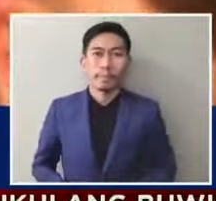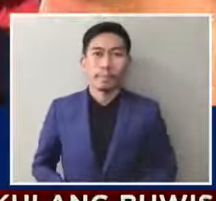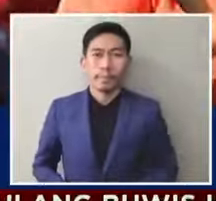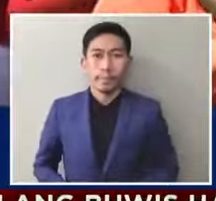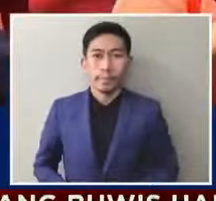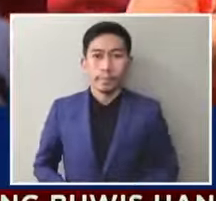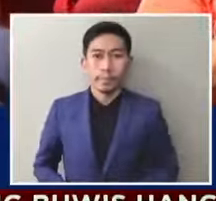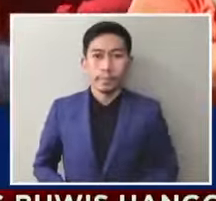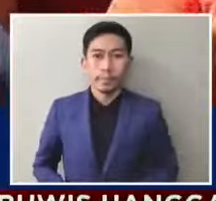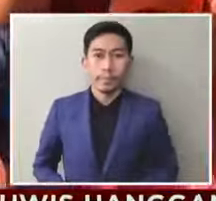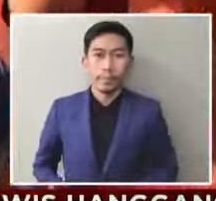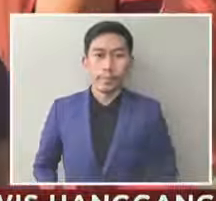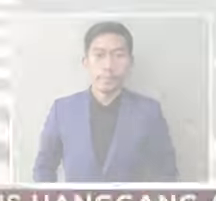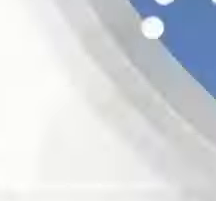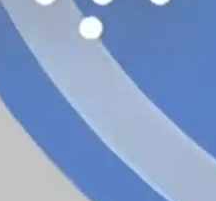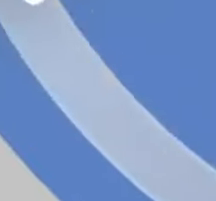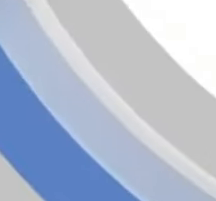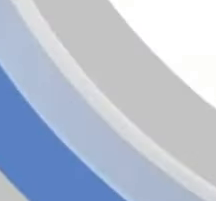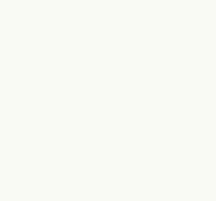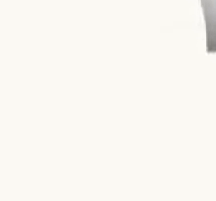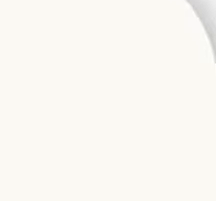News.